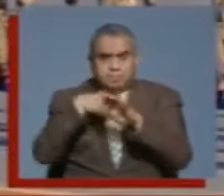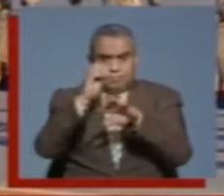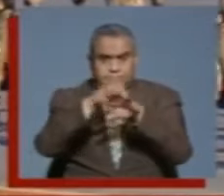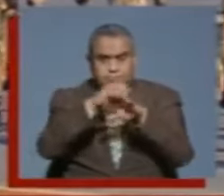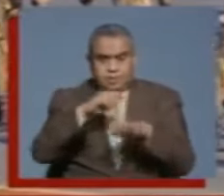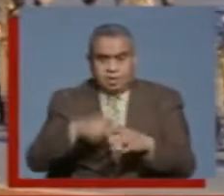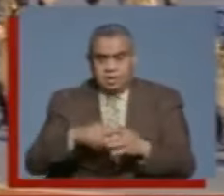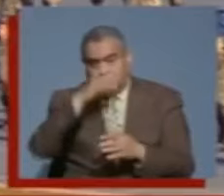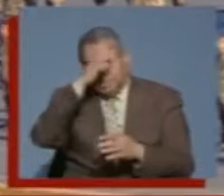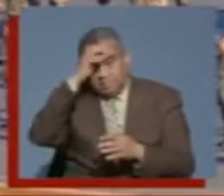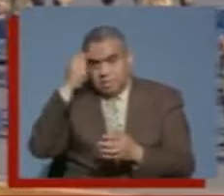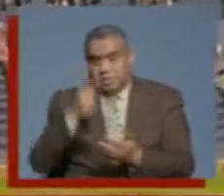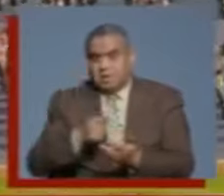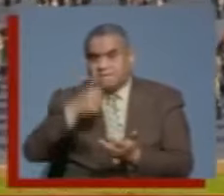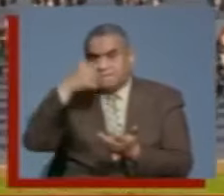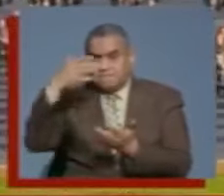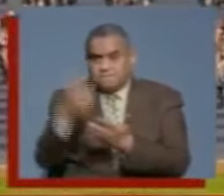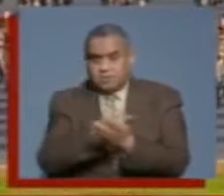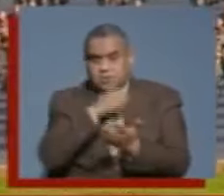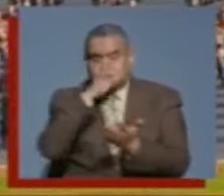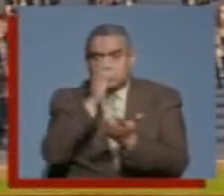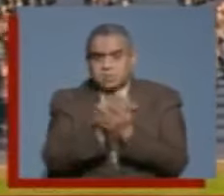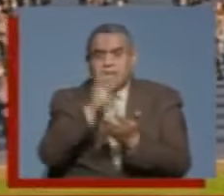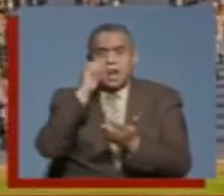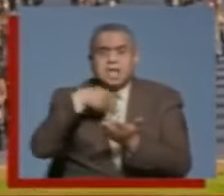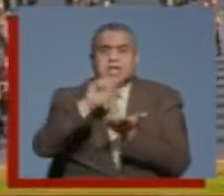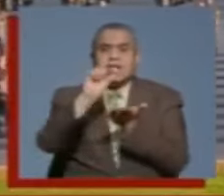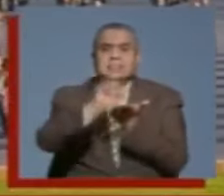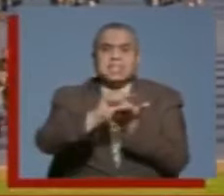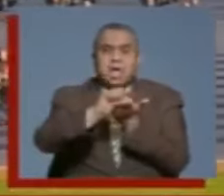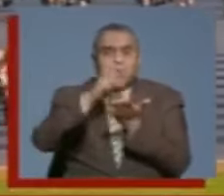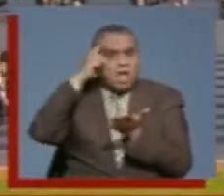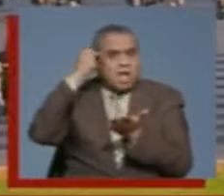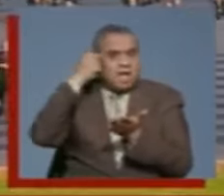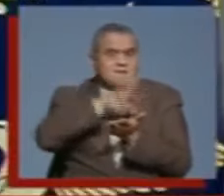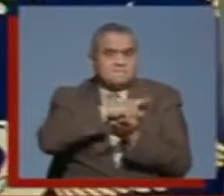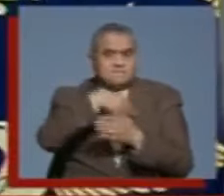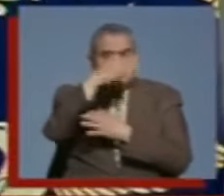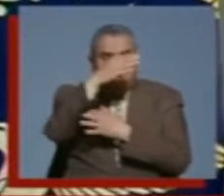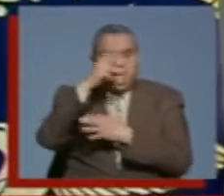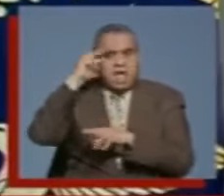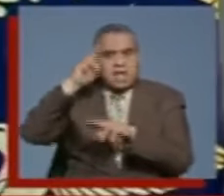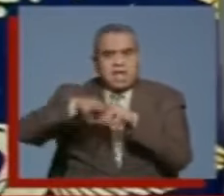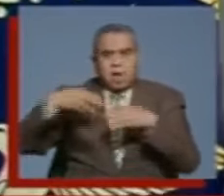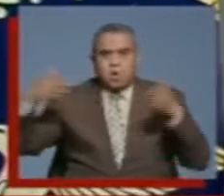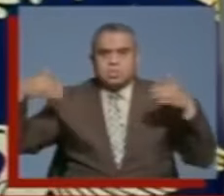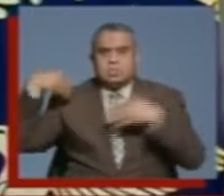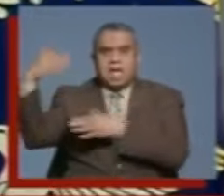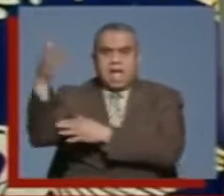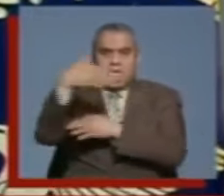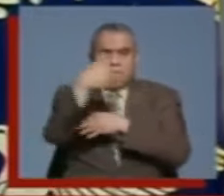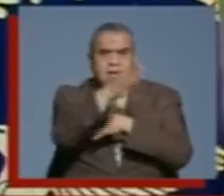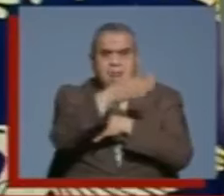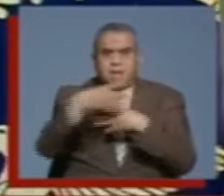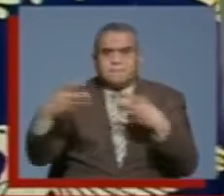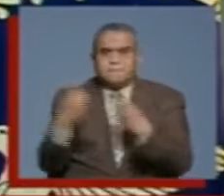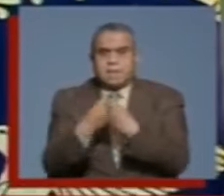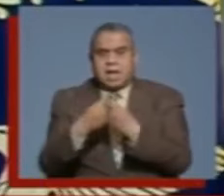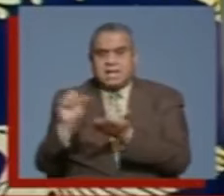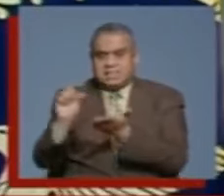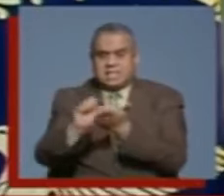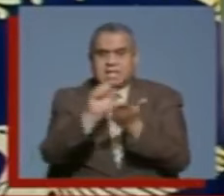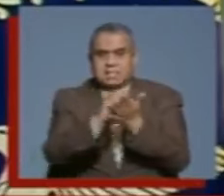حقيقية إن يبقى في دولة فلسطينية جنبا إلى جنب مع الدولة الإسرائيلية، ويبقى في فرصة لهم إن هم